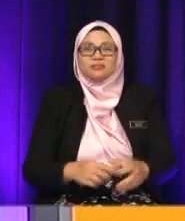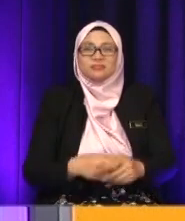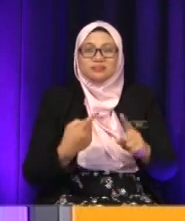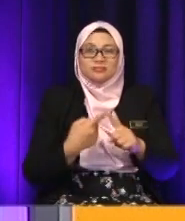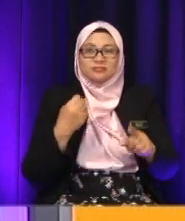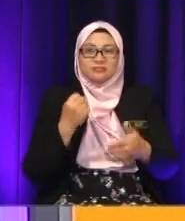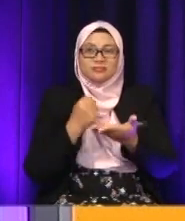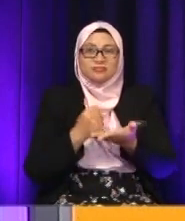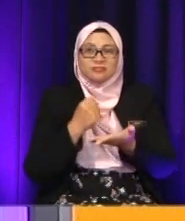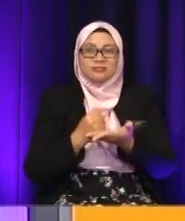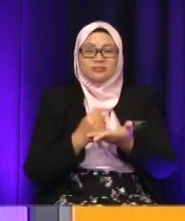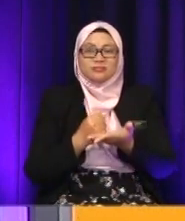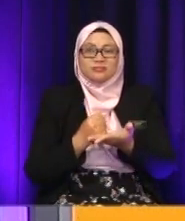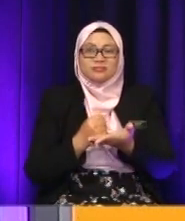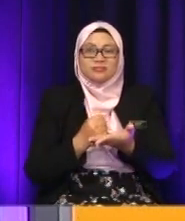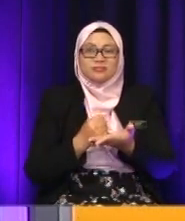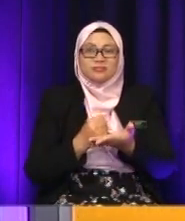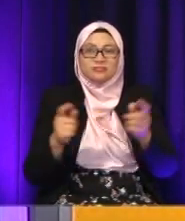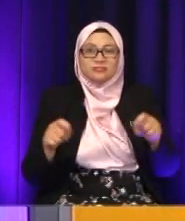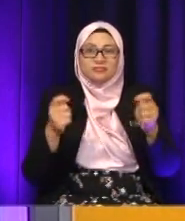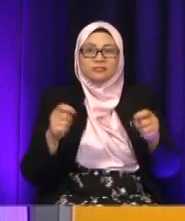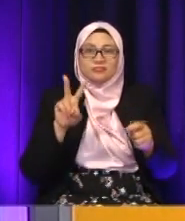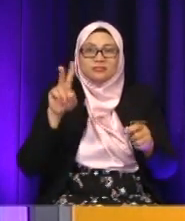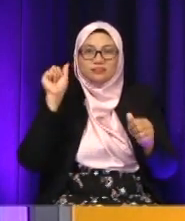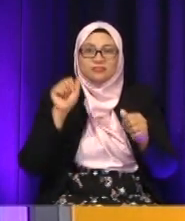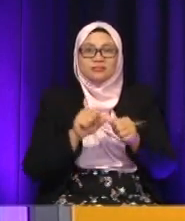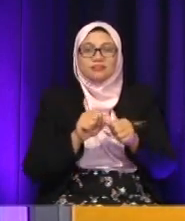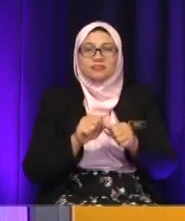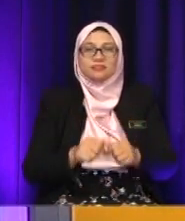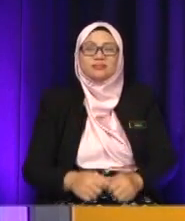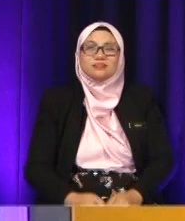tindakan dua arah nih silinder nih ya masuk oke